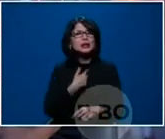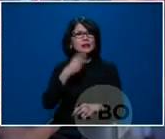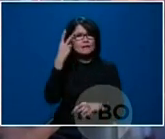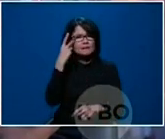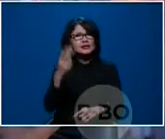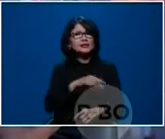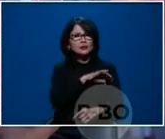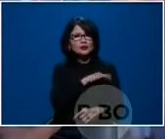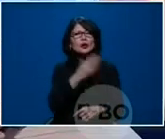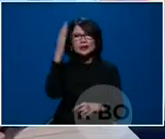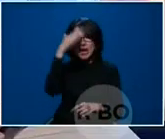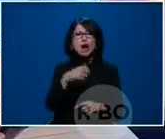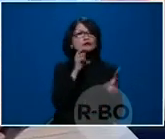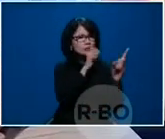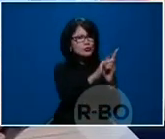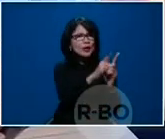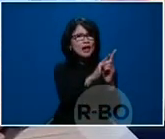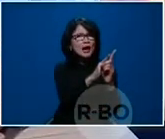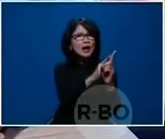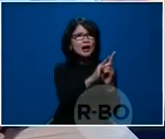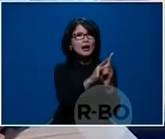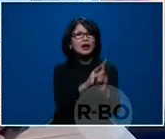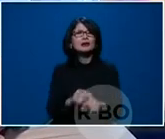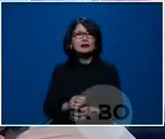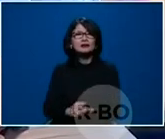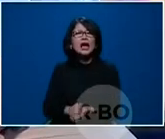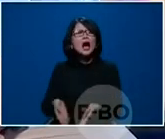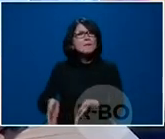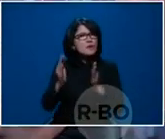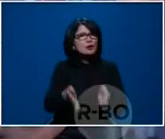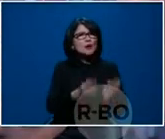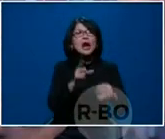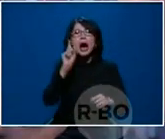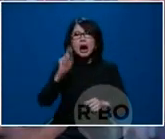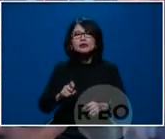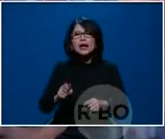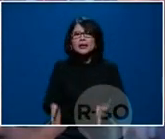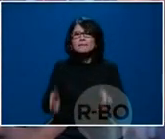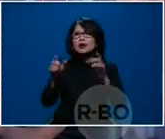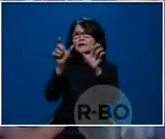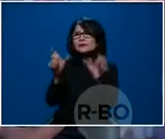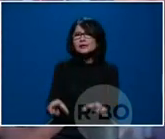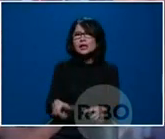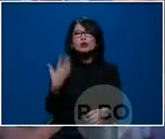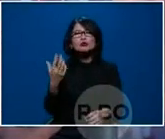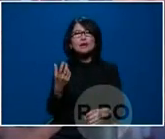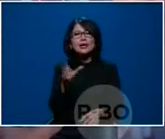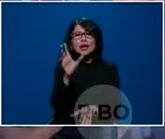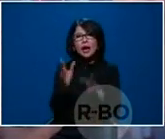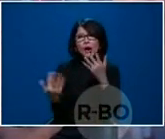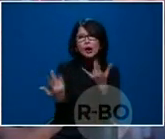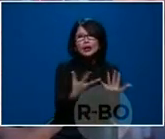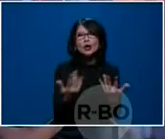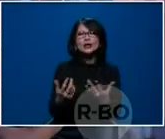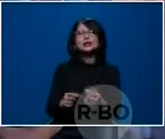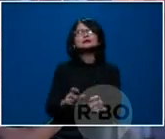jelas terukur ya harus membangun harus ada fisik supaya sumber daya manusia ini tercapai Nah saya